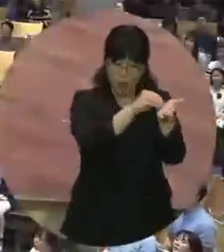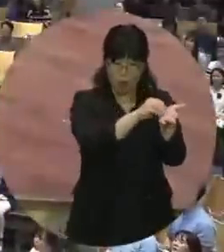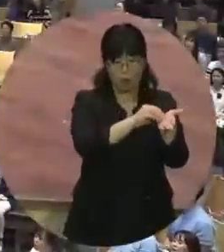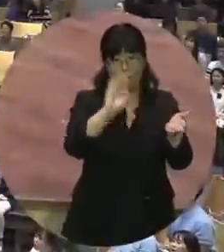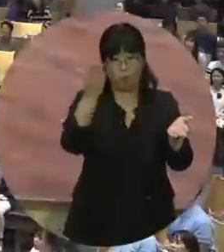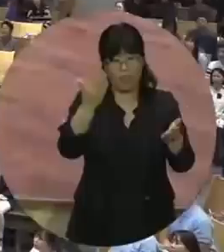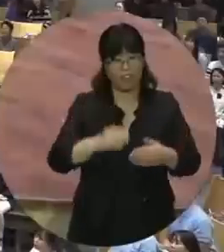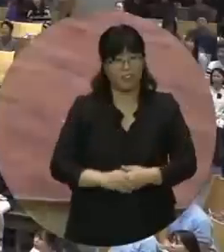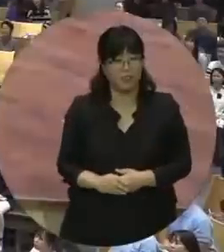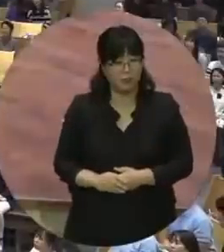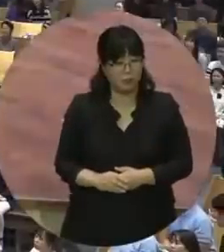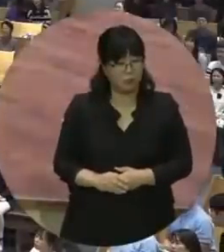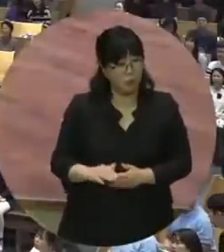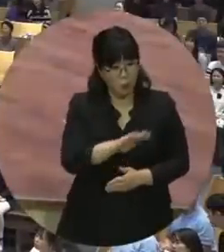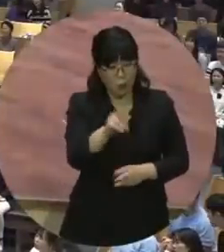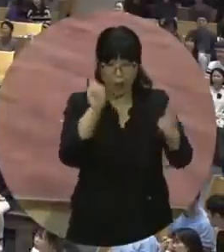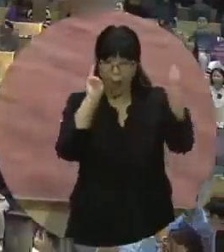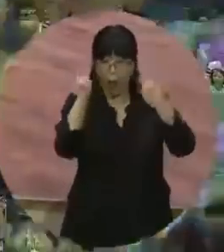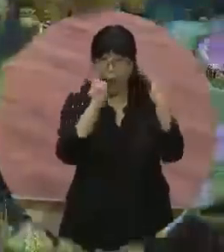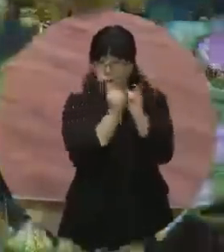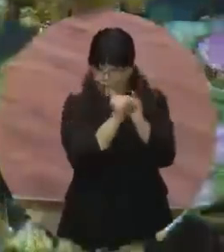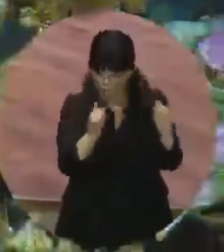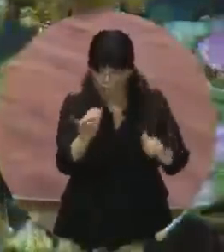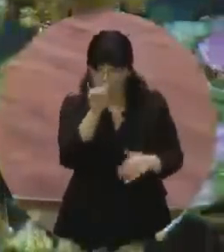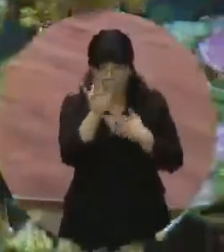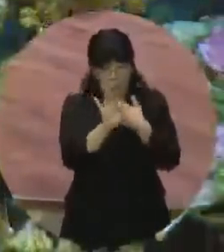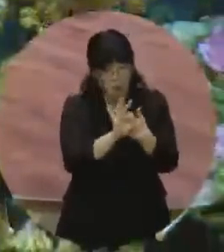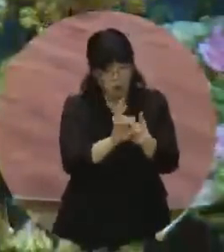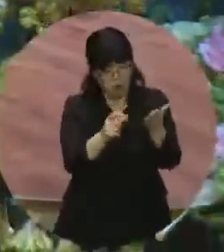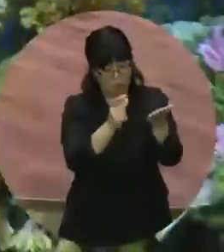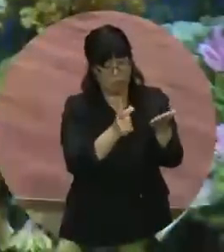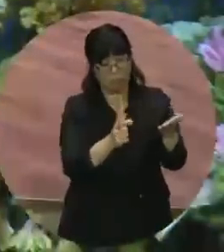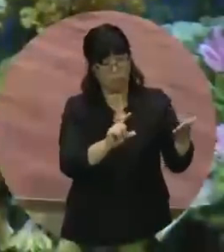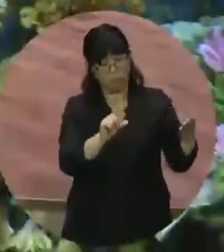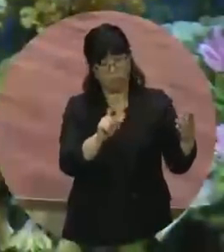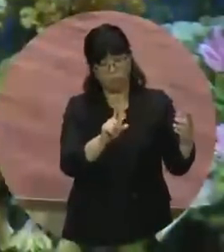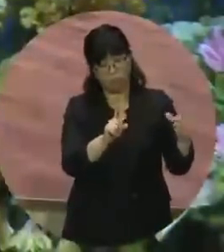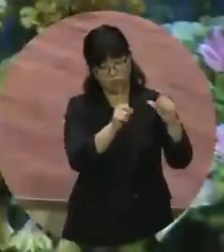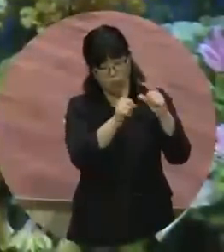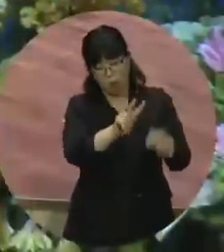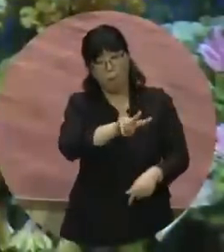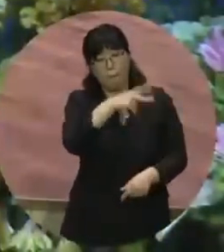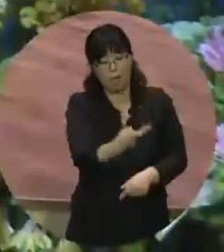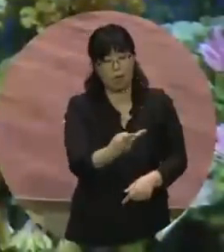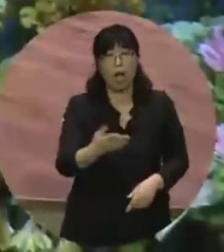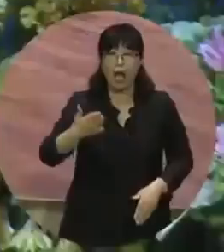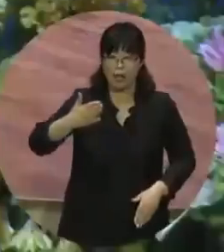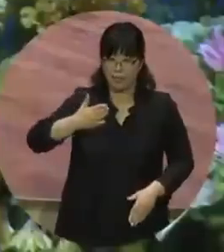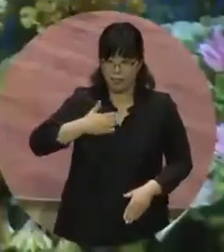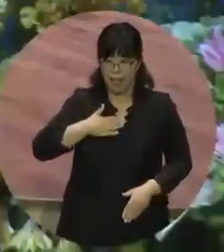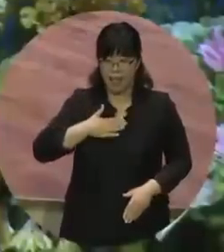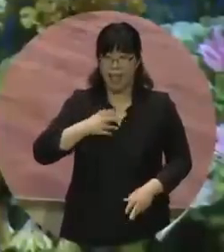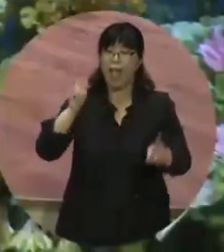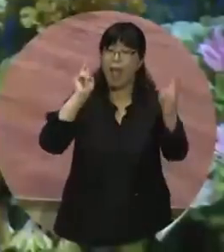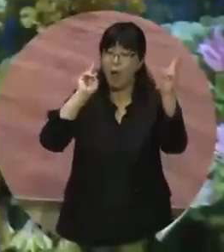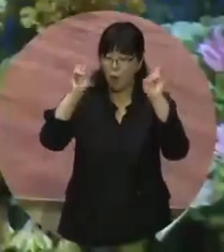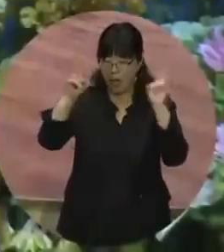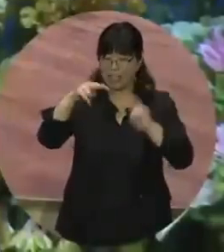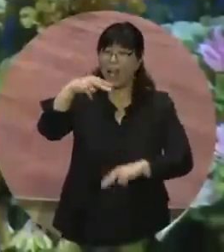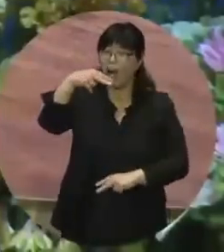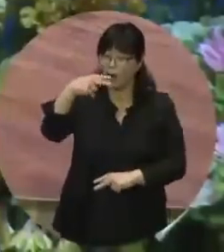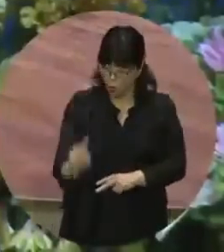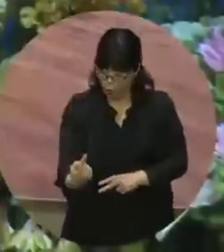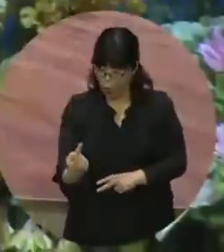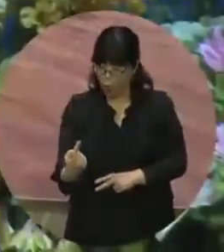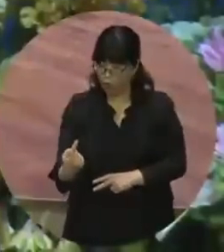교회다. 그래 돼야 돼. 교회 돼야 돼. 우리가 이 사나 죽으나 주의 영광을 위해서 하는데 불신자하고 다르잖아요. 우리는